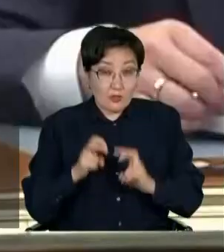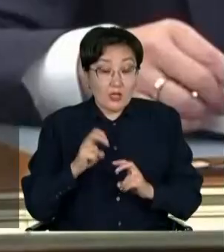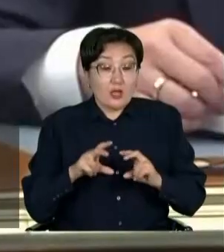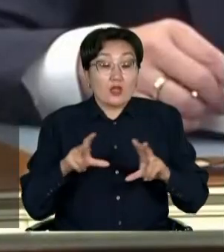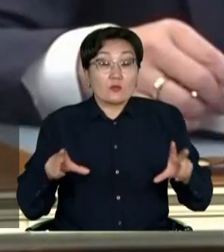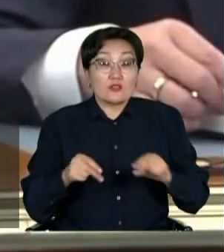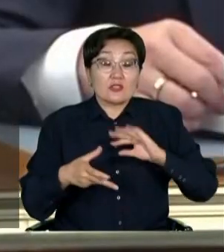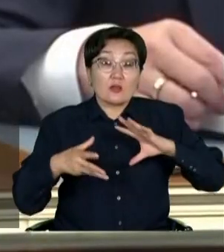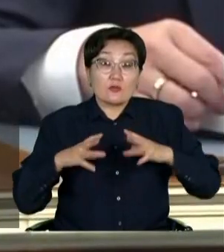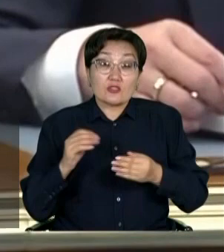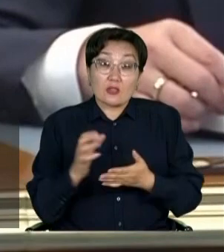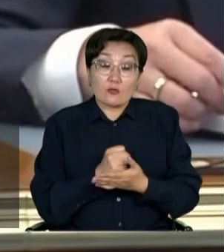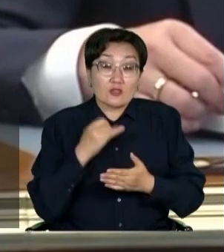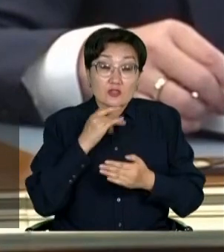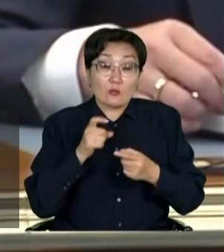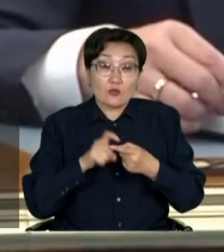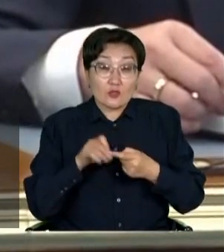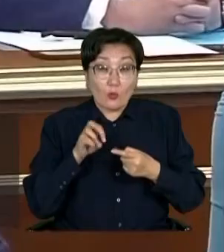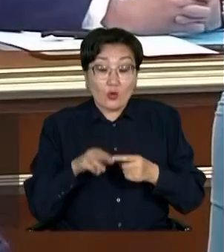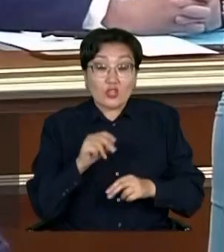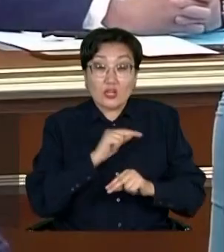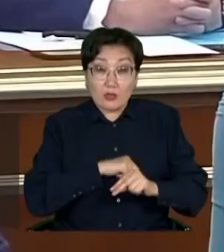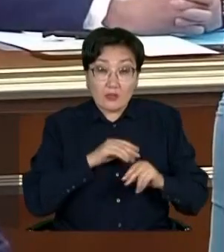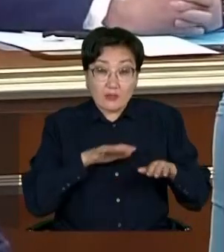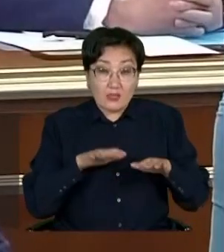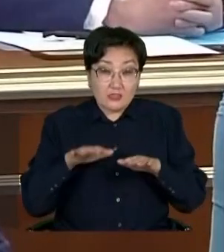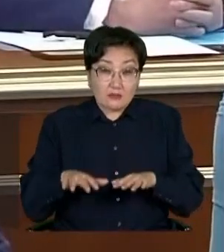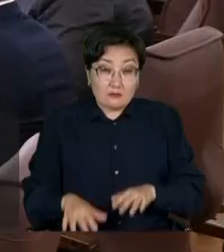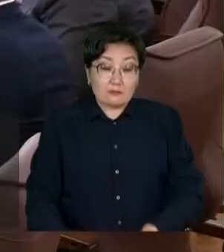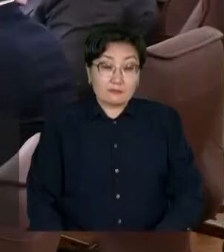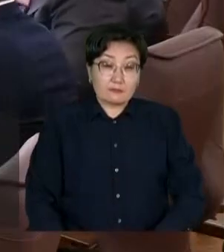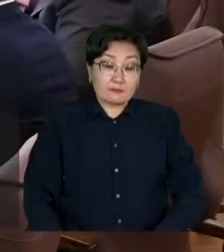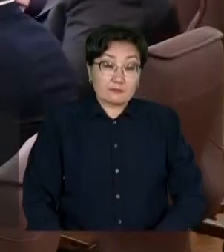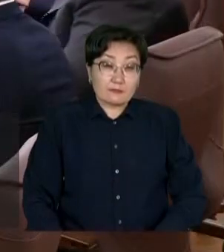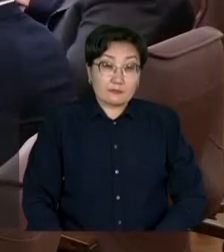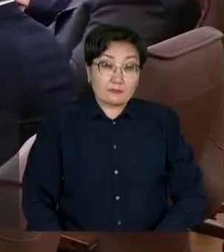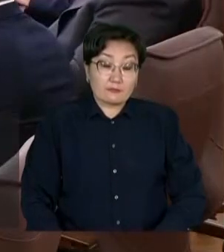успех в достижении результатов во многом зависит от работы на местах.